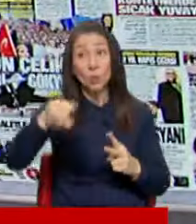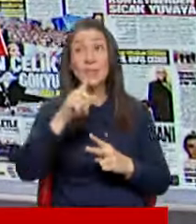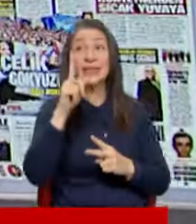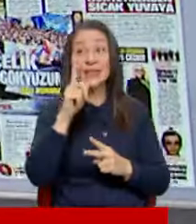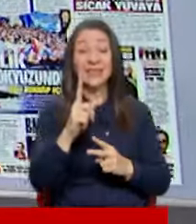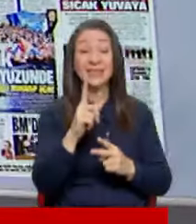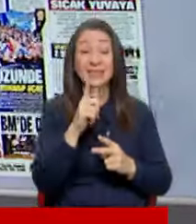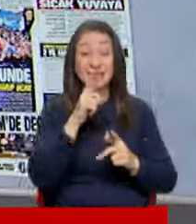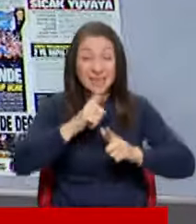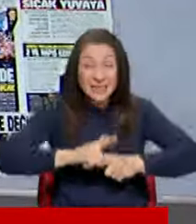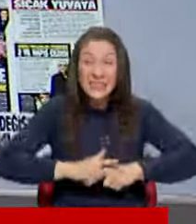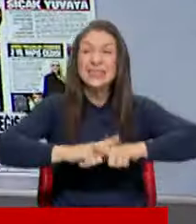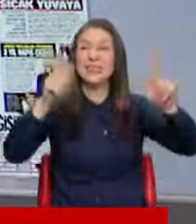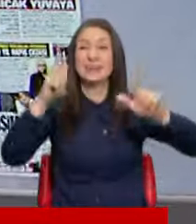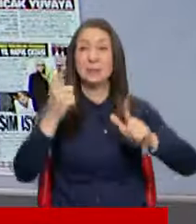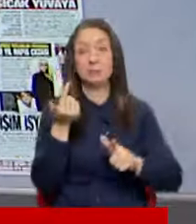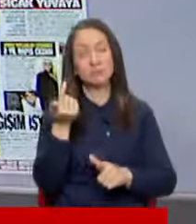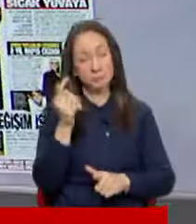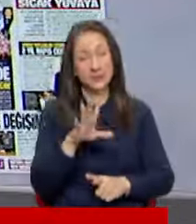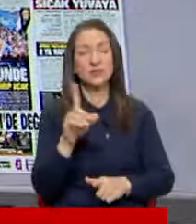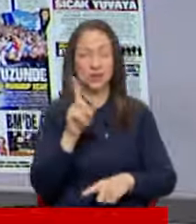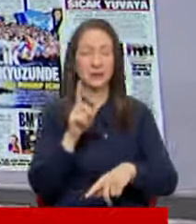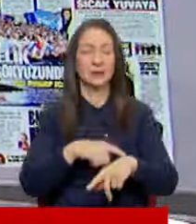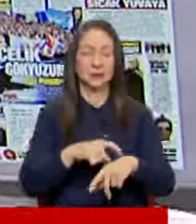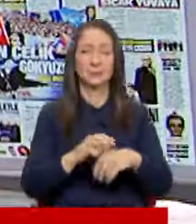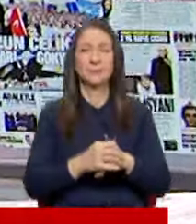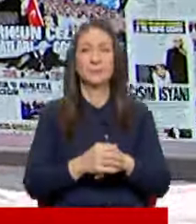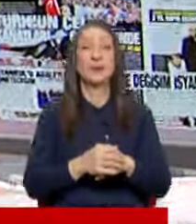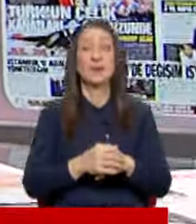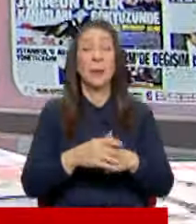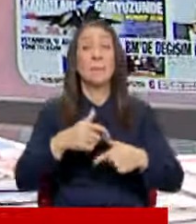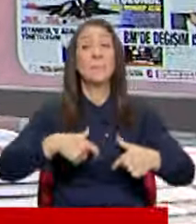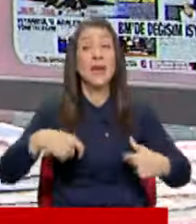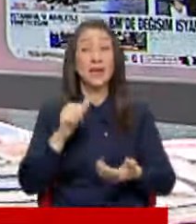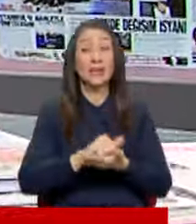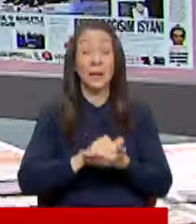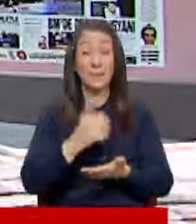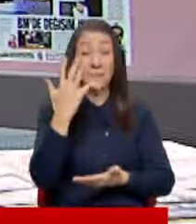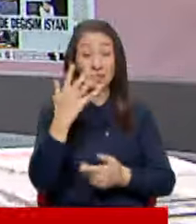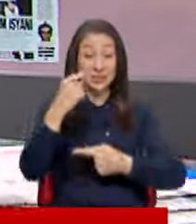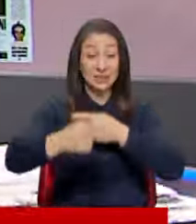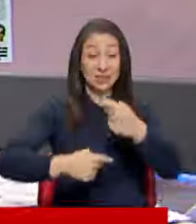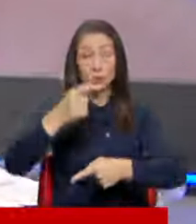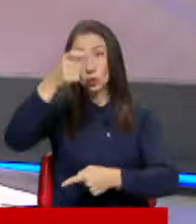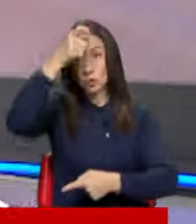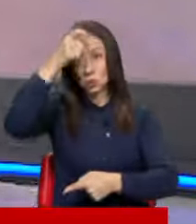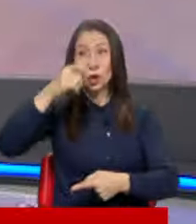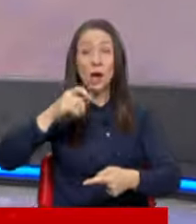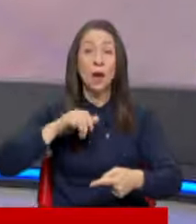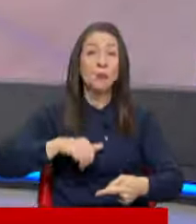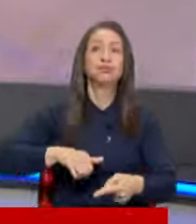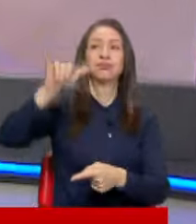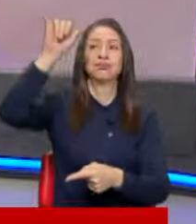sesleri İsyan sesleri birazdan çalar saatte ve Milliyet gazetesi 5 nesil Türk savaş reti